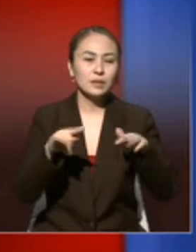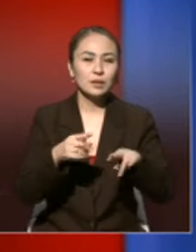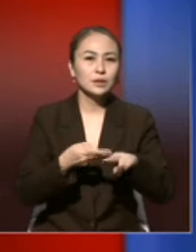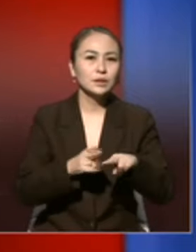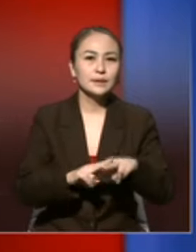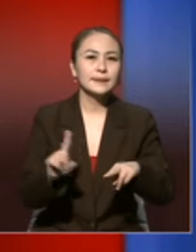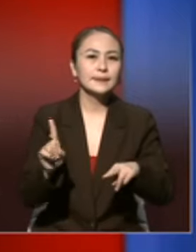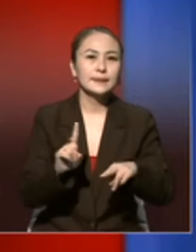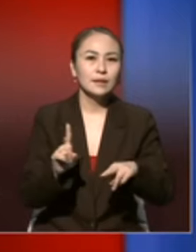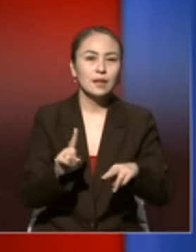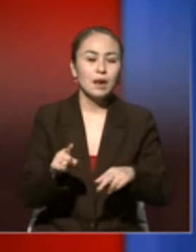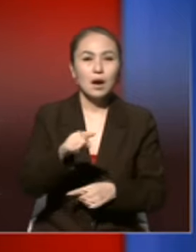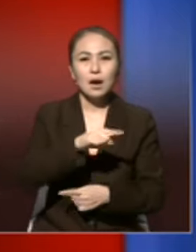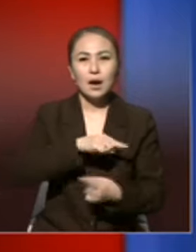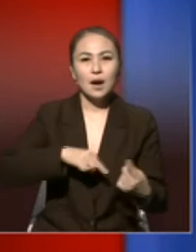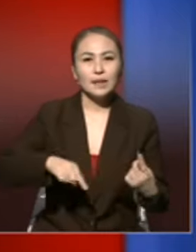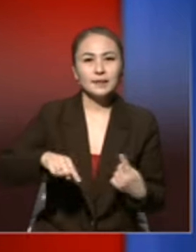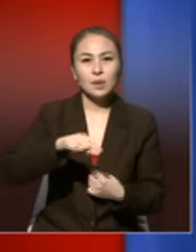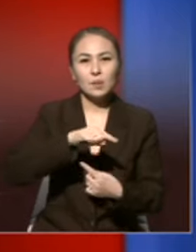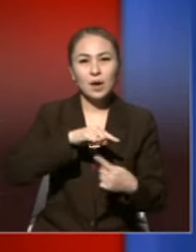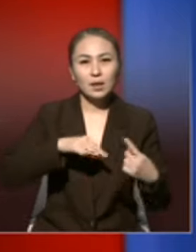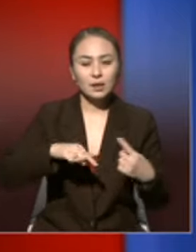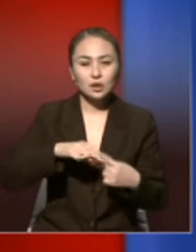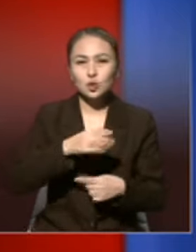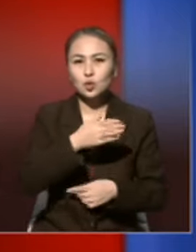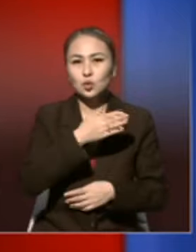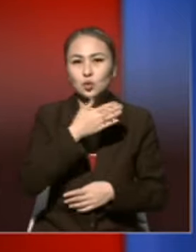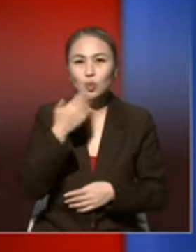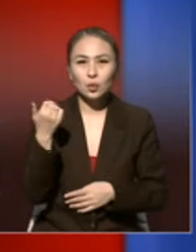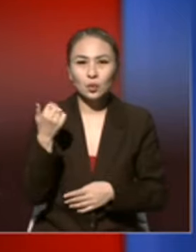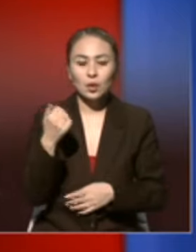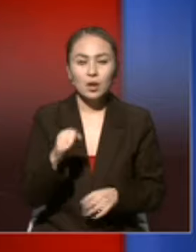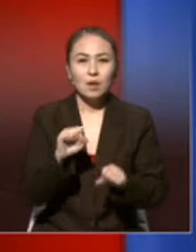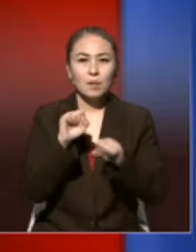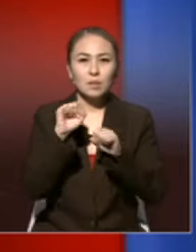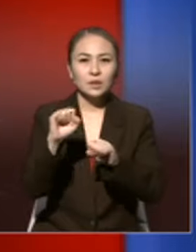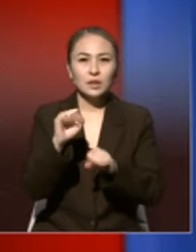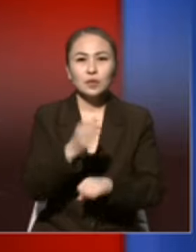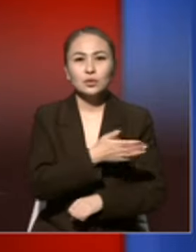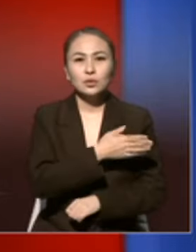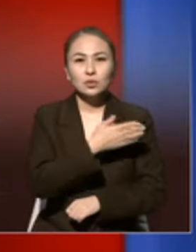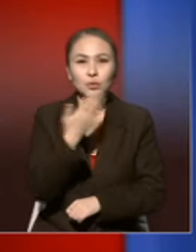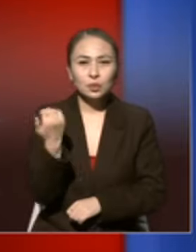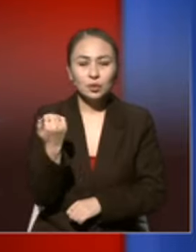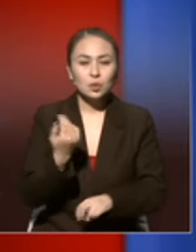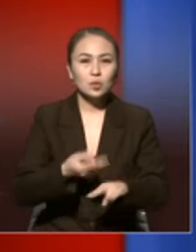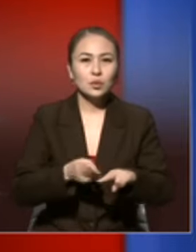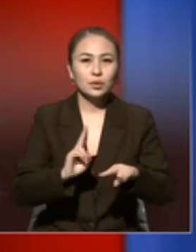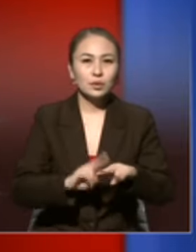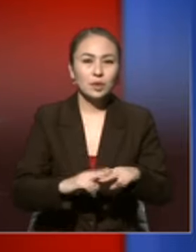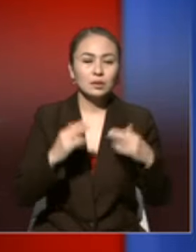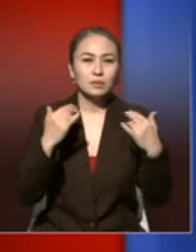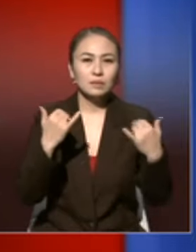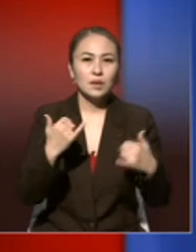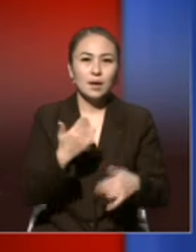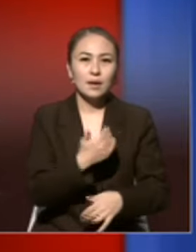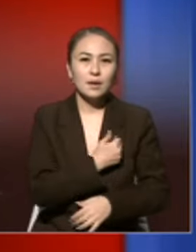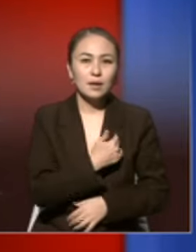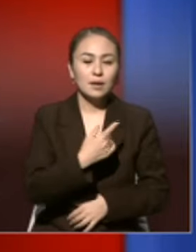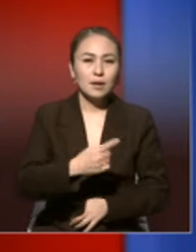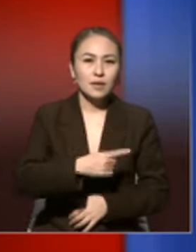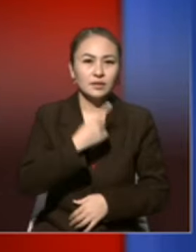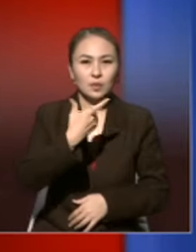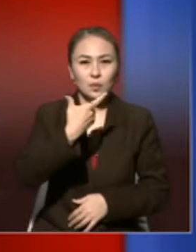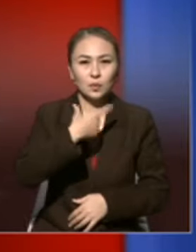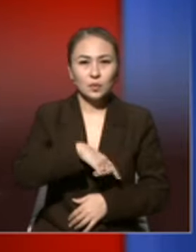дегеніңіз? Айналмалы арналардың жоқтығы, қорғаныс бөгеттердің жоқтығы. Бұл жерде енді біздің айтатынымыз, мына өзін